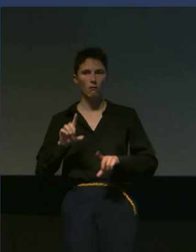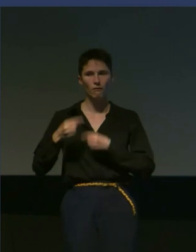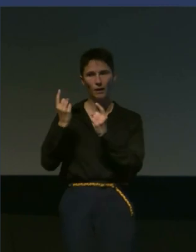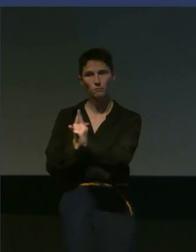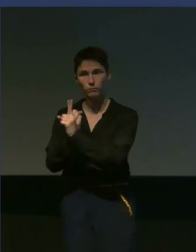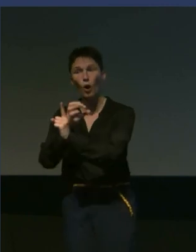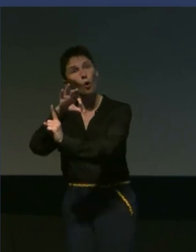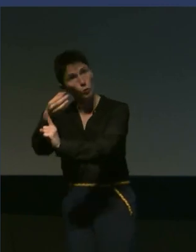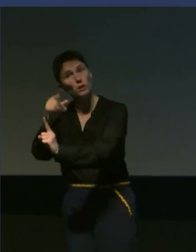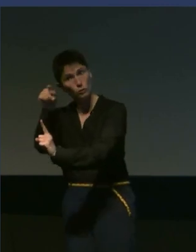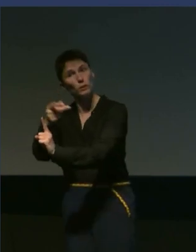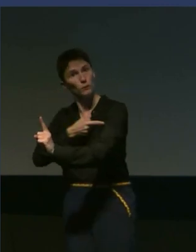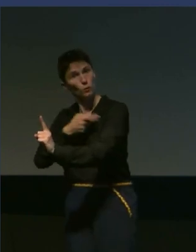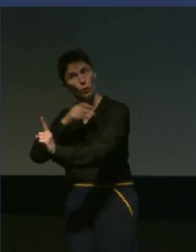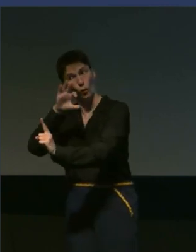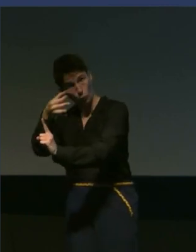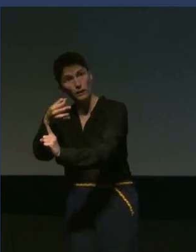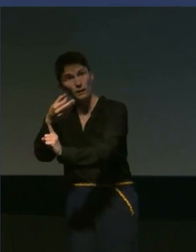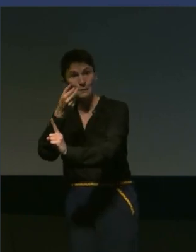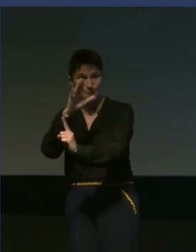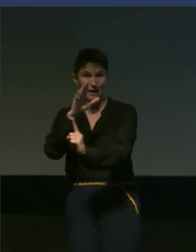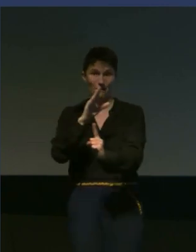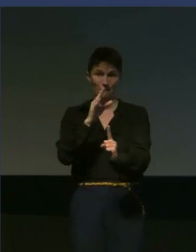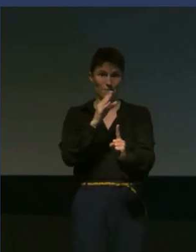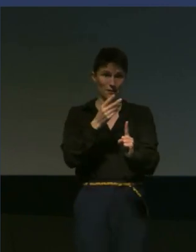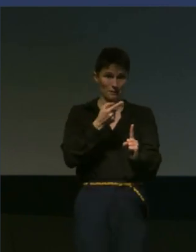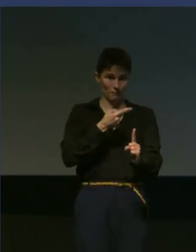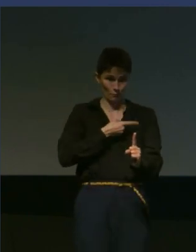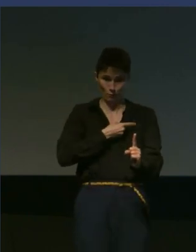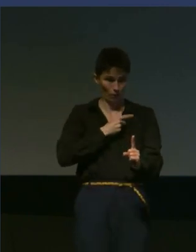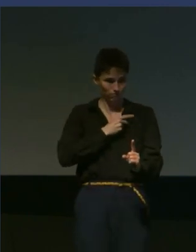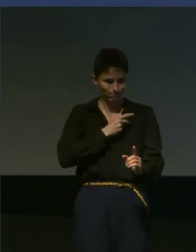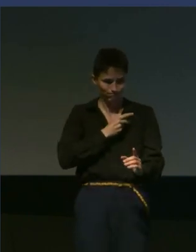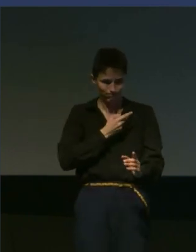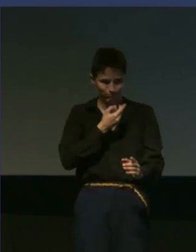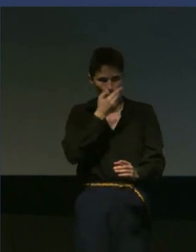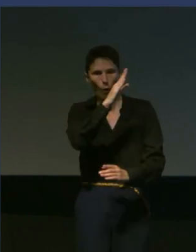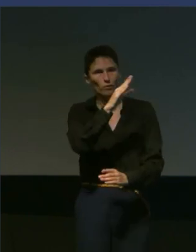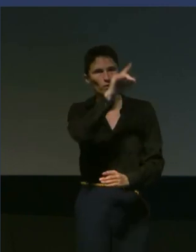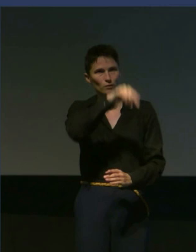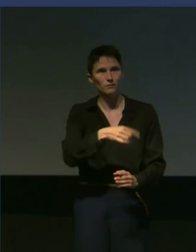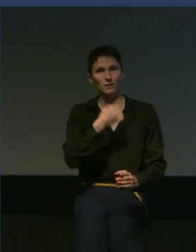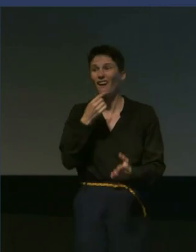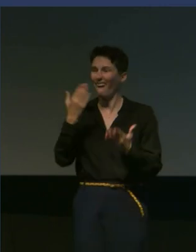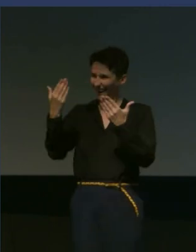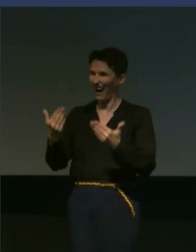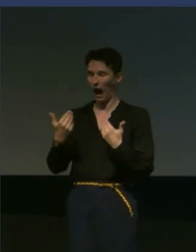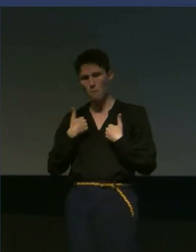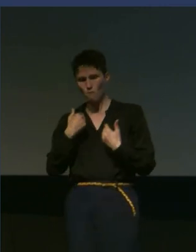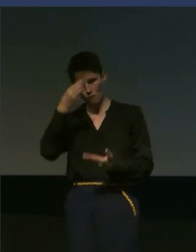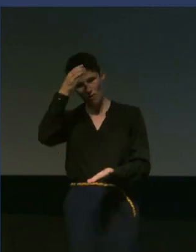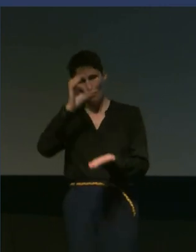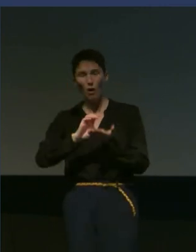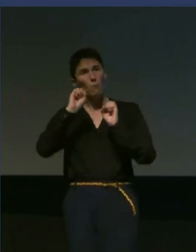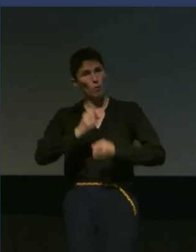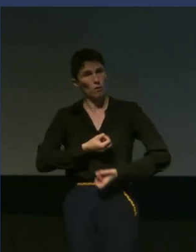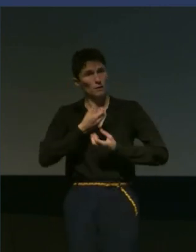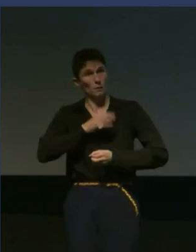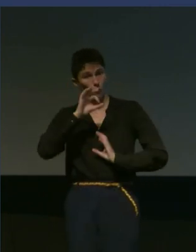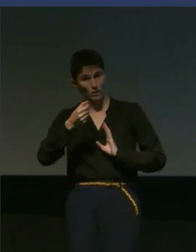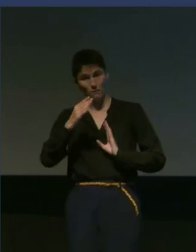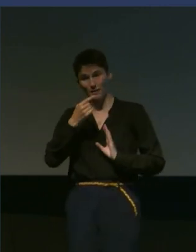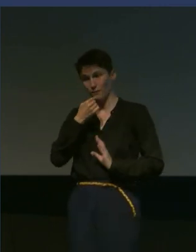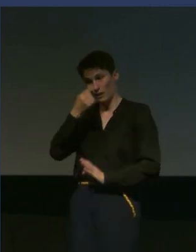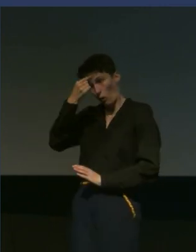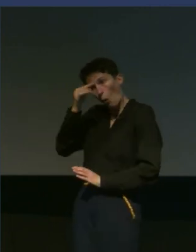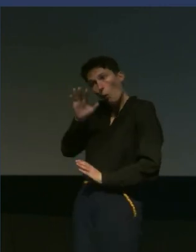docteur. Ben là, c'est pareil. C'est le truc ouvert des doctorats. En fait, on peut s'exprimer sur tout et n'importe quoi. Mais ça reste une opinion. C'est